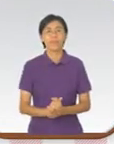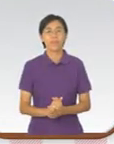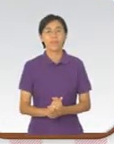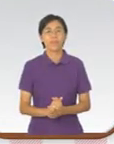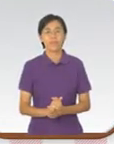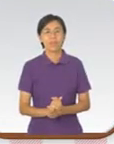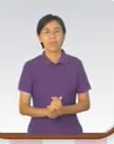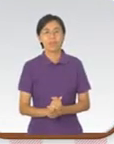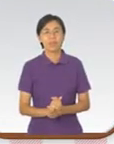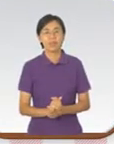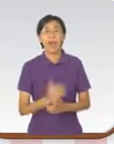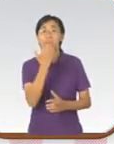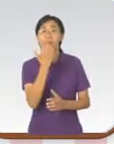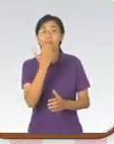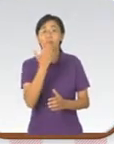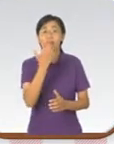ลงไป